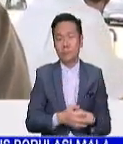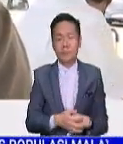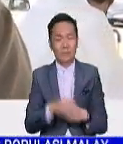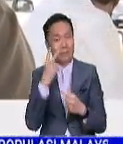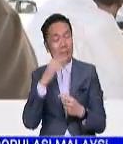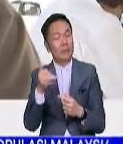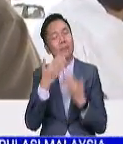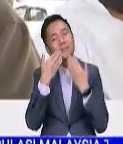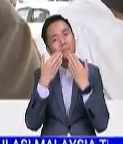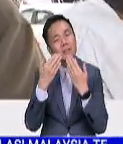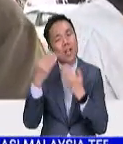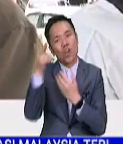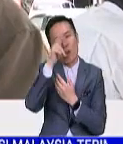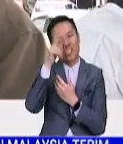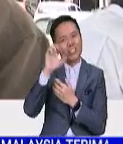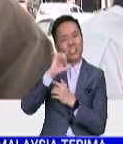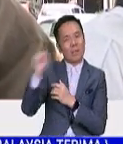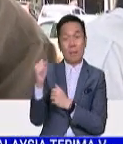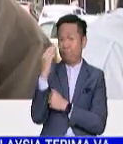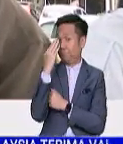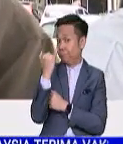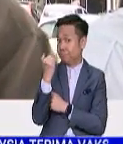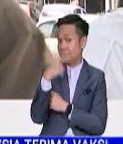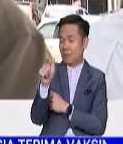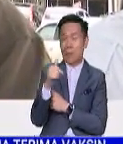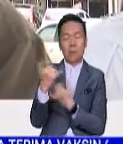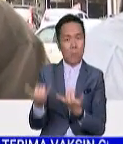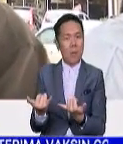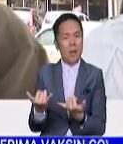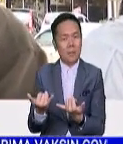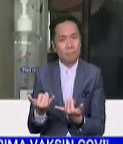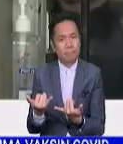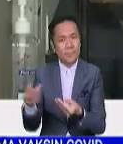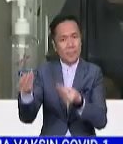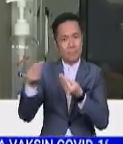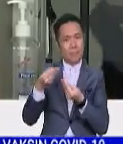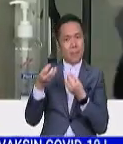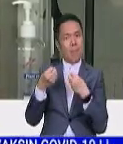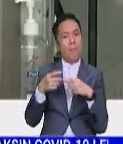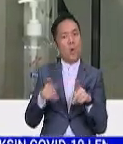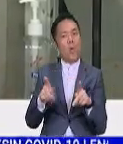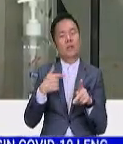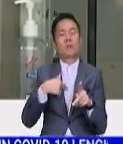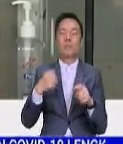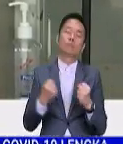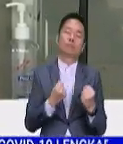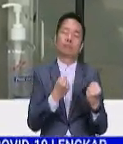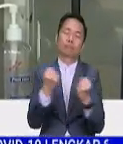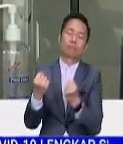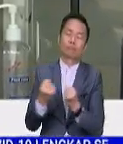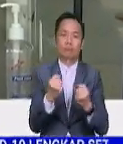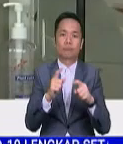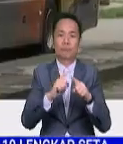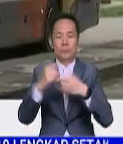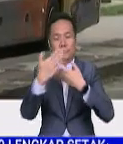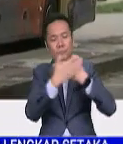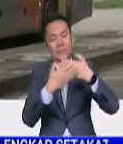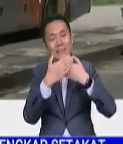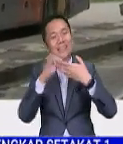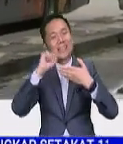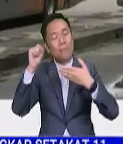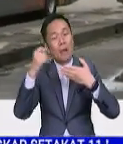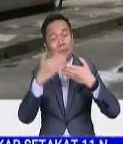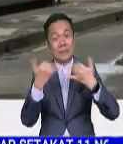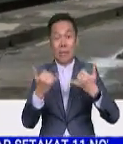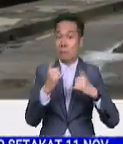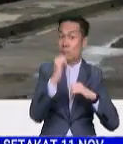pada kerjaannya ke siapa telah membuka ruangan kita untuk ke daerah dan juga negeri dan sekarang a Terminal kita